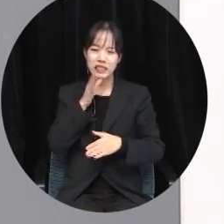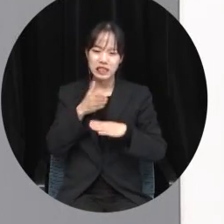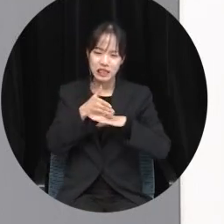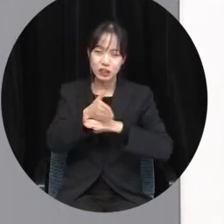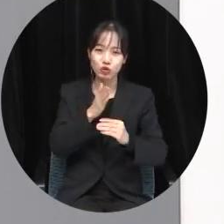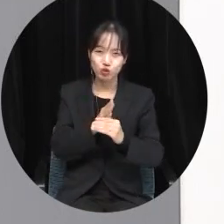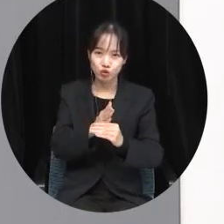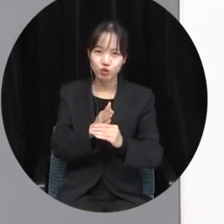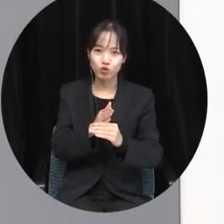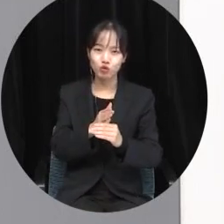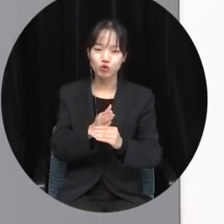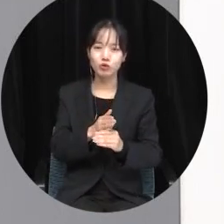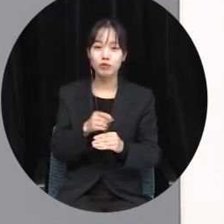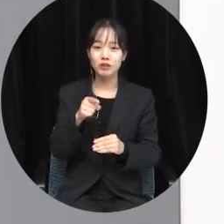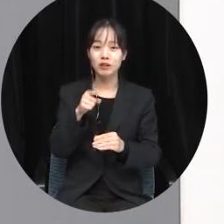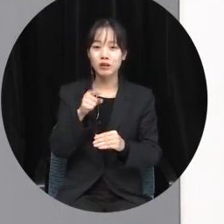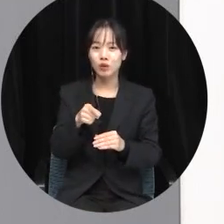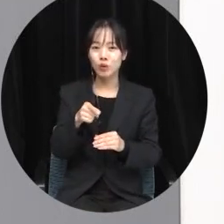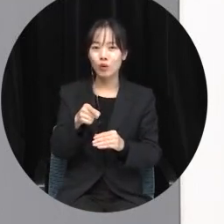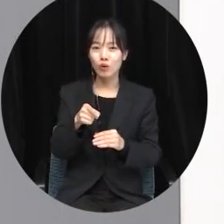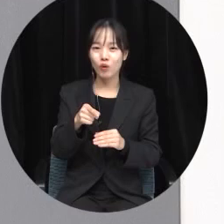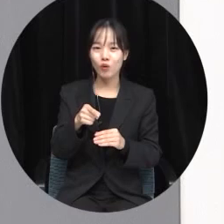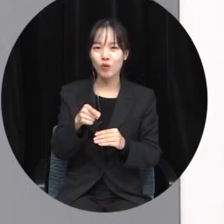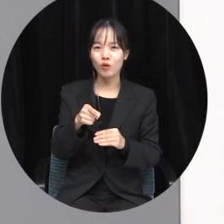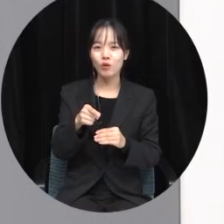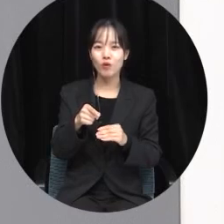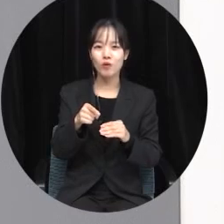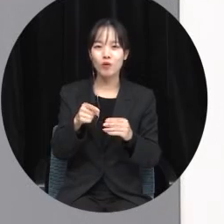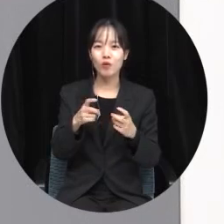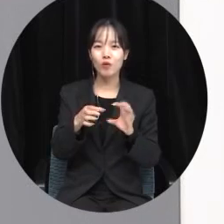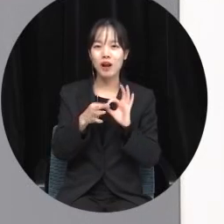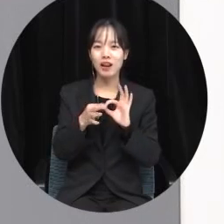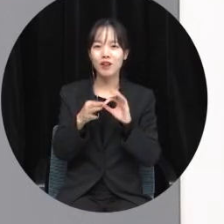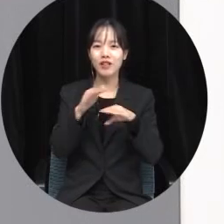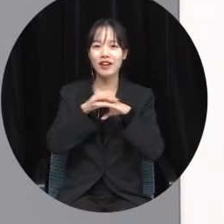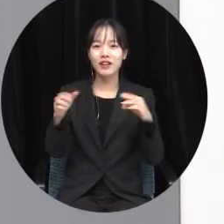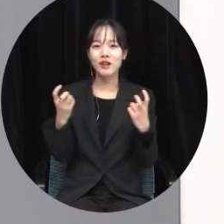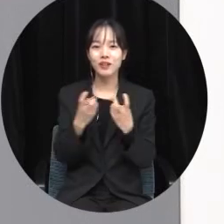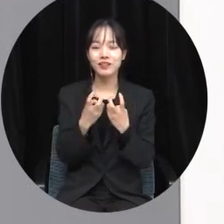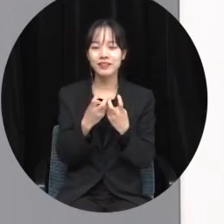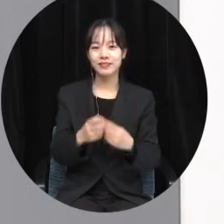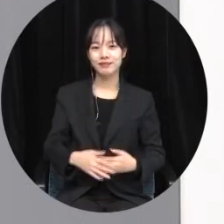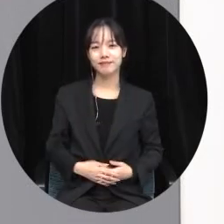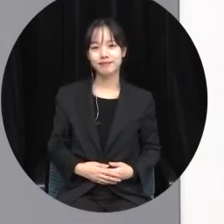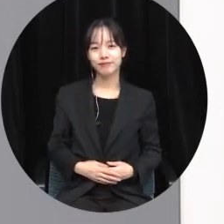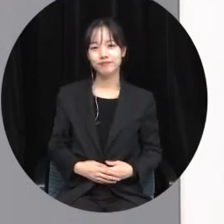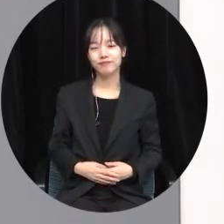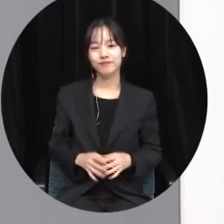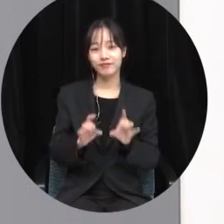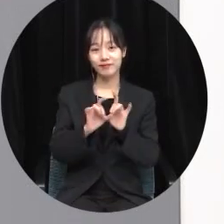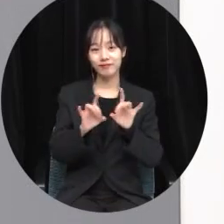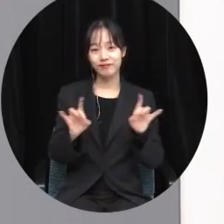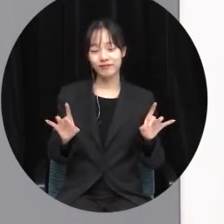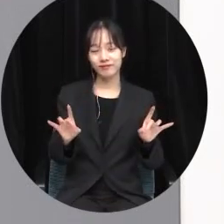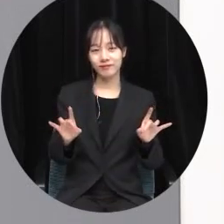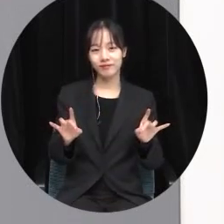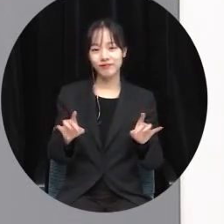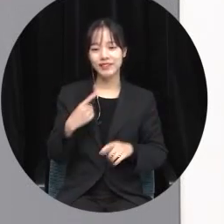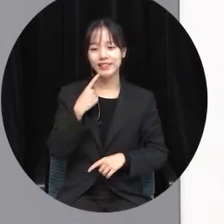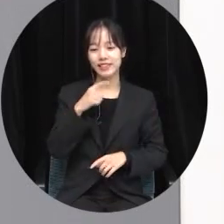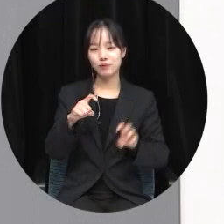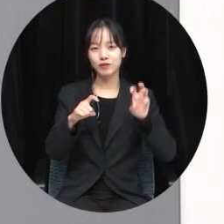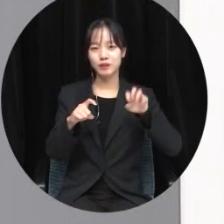어떤 교통 인프라 정책을 실행하실지 말씀해 주시기 바랍니다. 후보당 답변 시간은